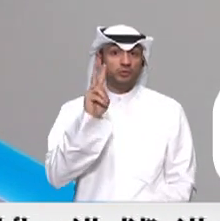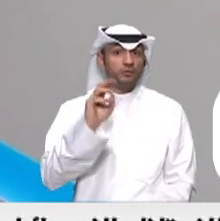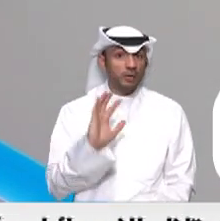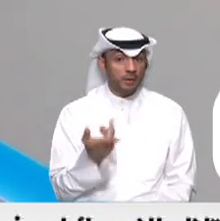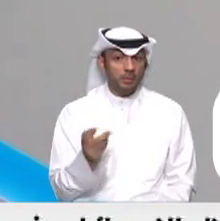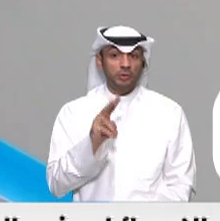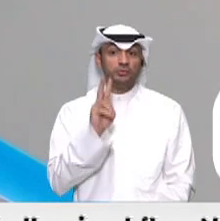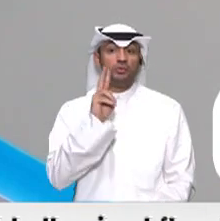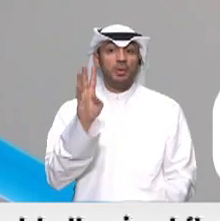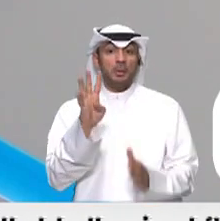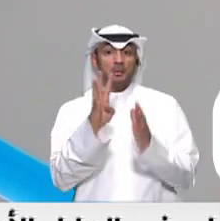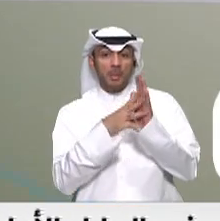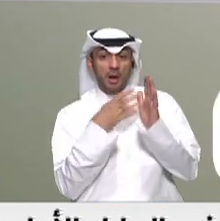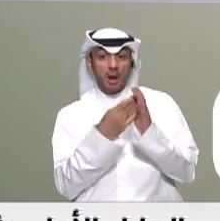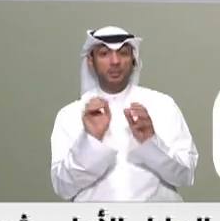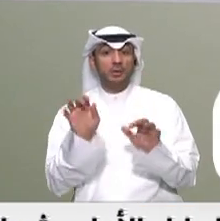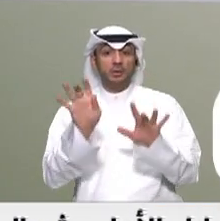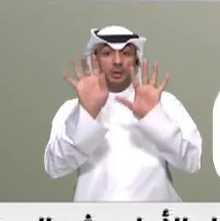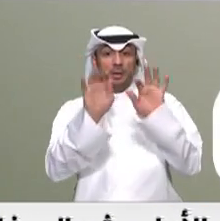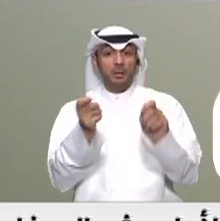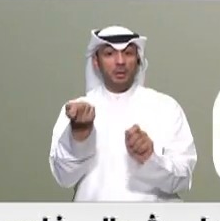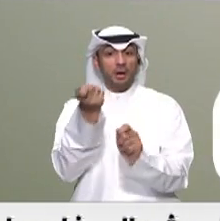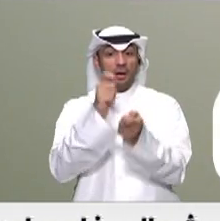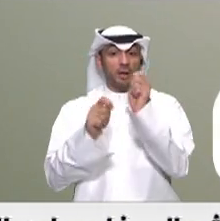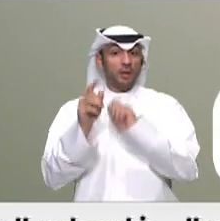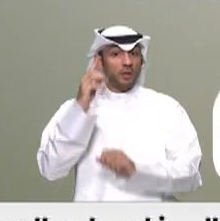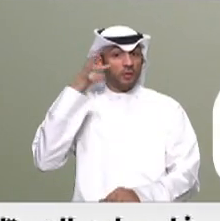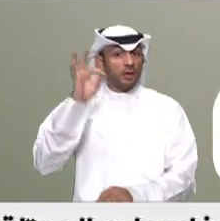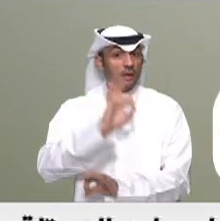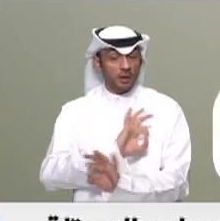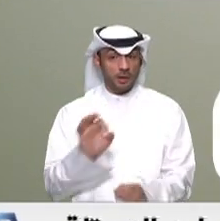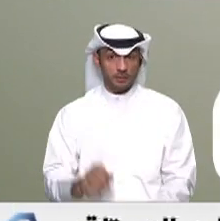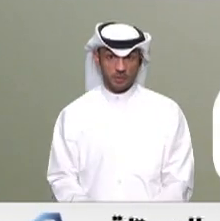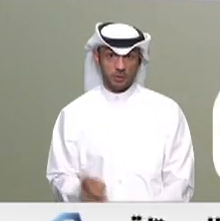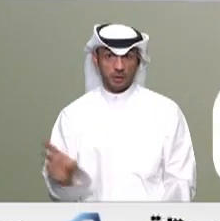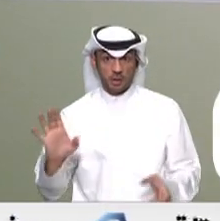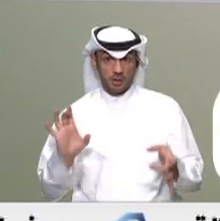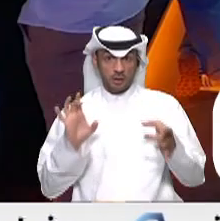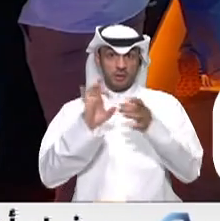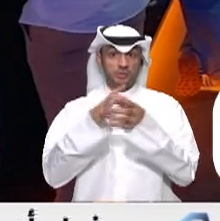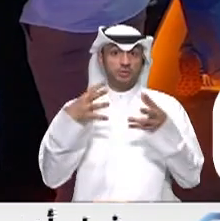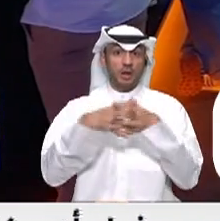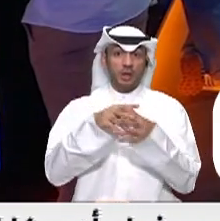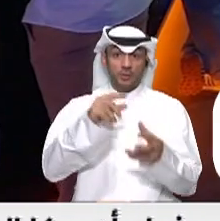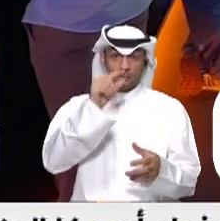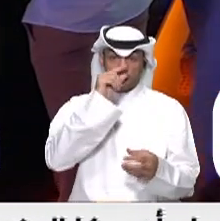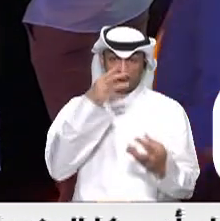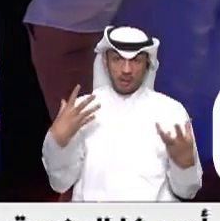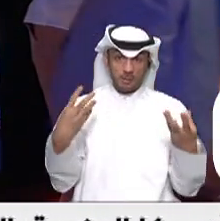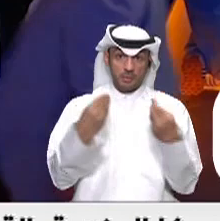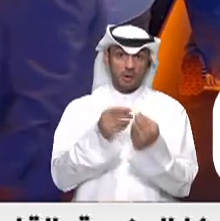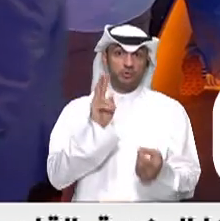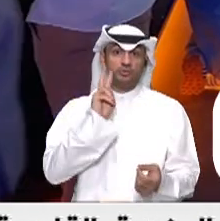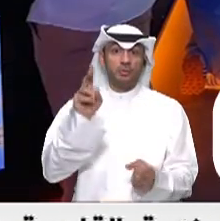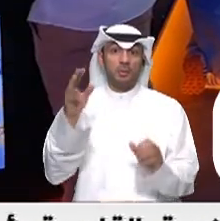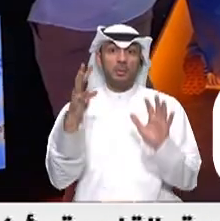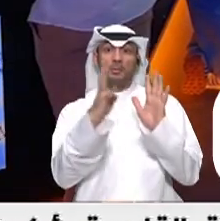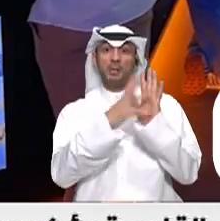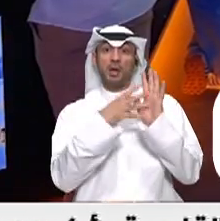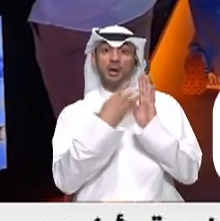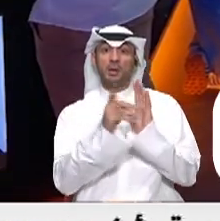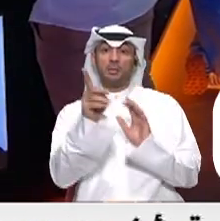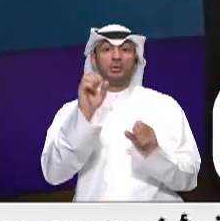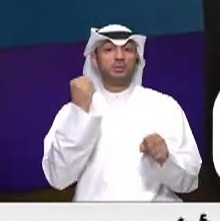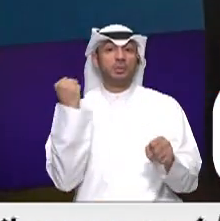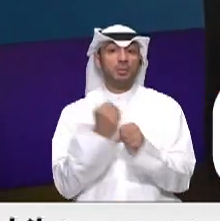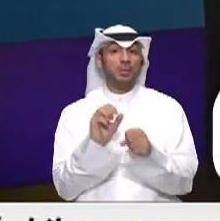منتجات وبرامج رقمية متخصصة. شراكة بنك وربا مع مركز دبي المالي العالمي تتيح طرح البرنامج على مستوى